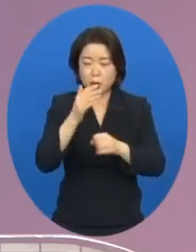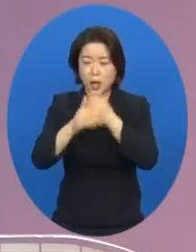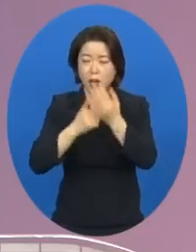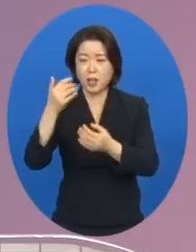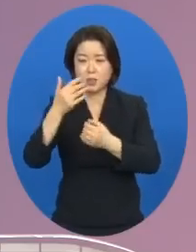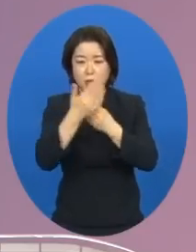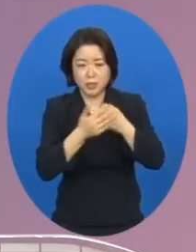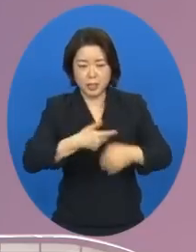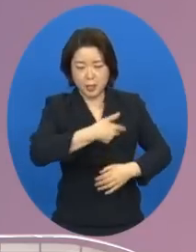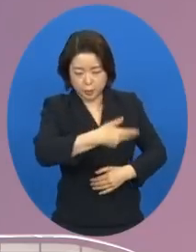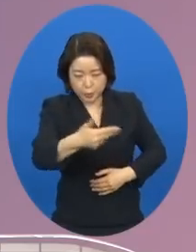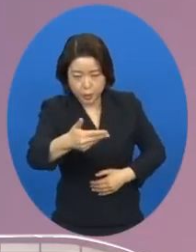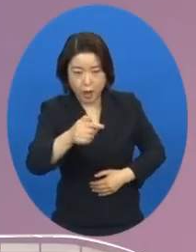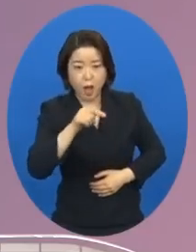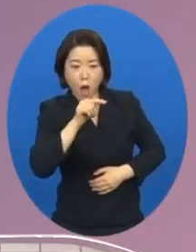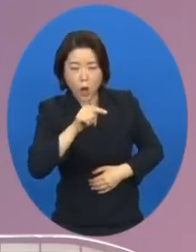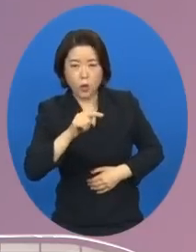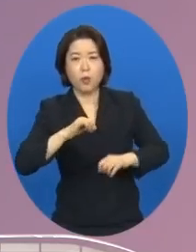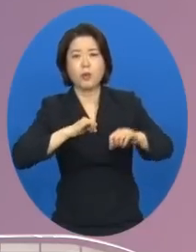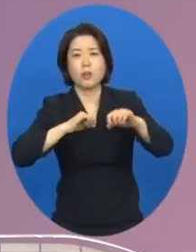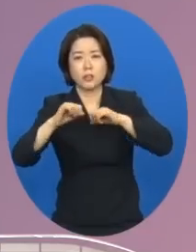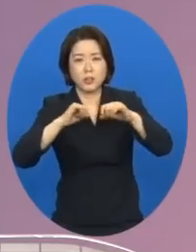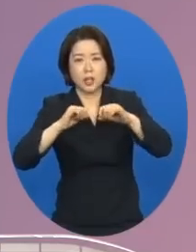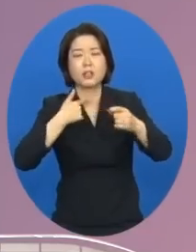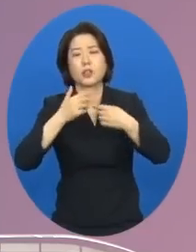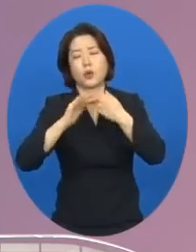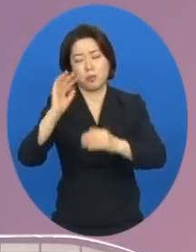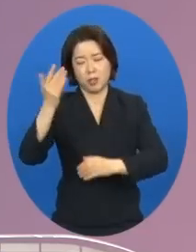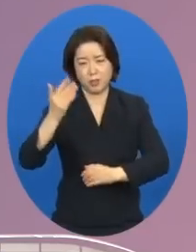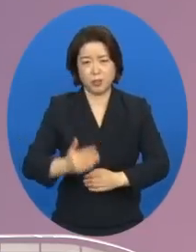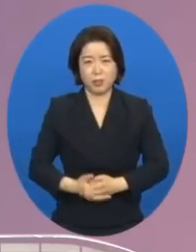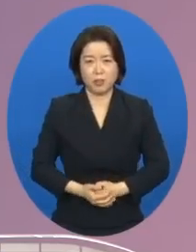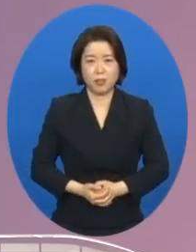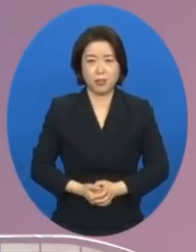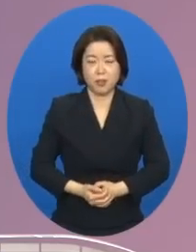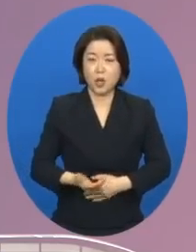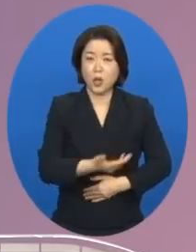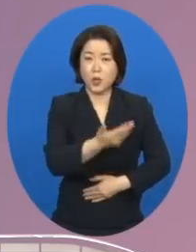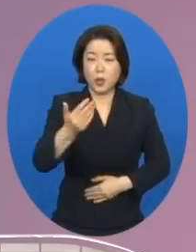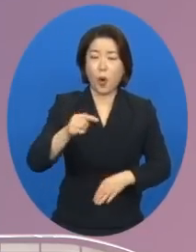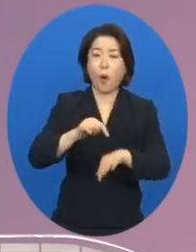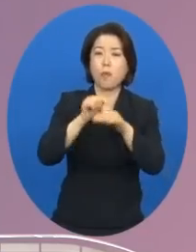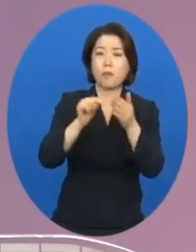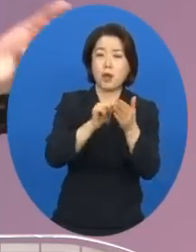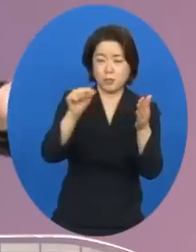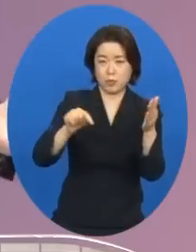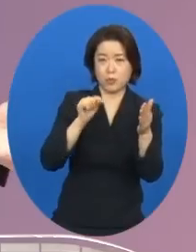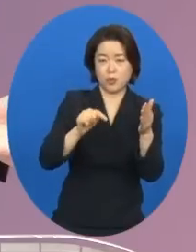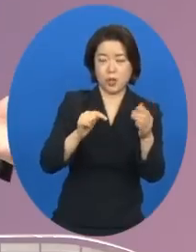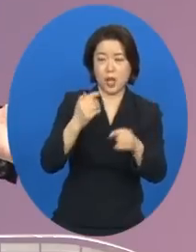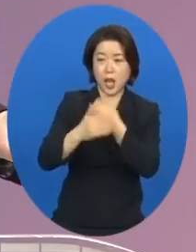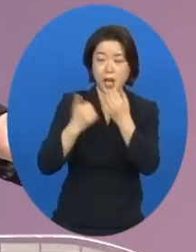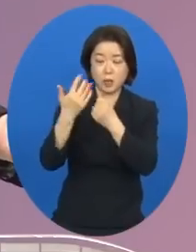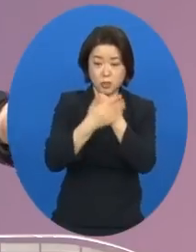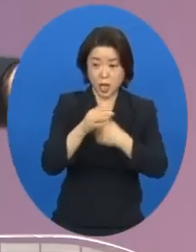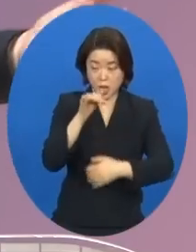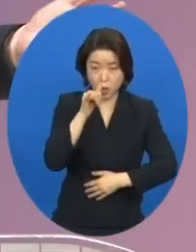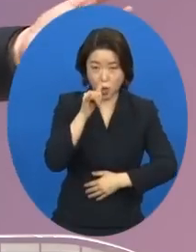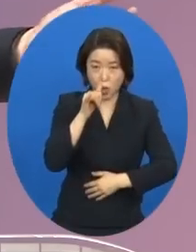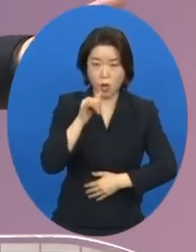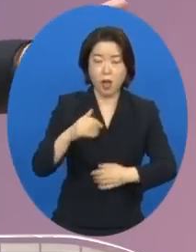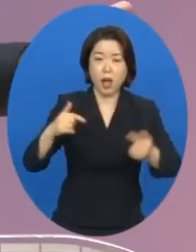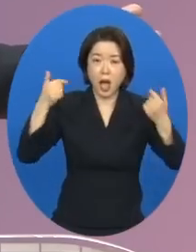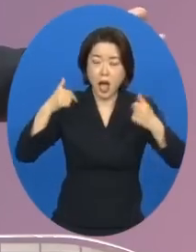흘러가는 역사를 경험하게 됩니다. 여러분의 마음에 하나님의 은혜가 있다는데